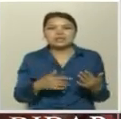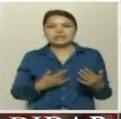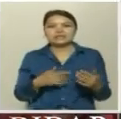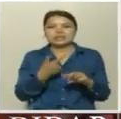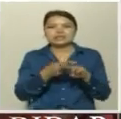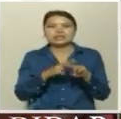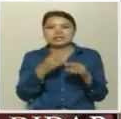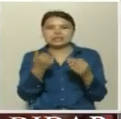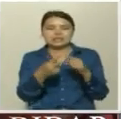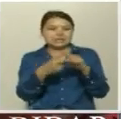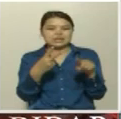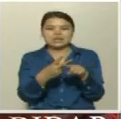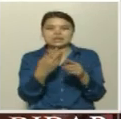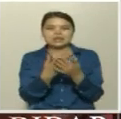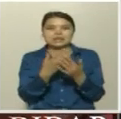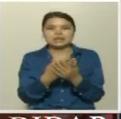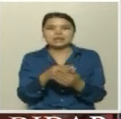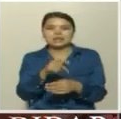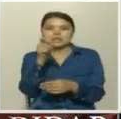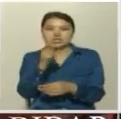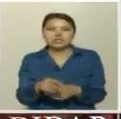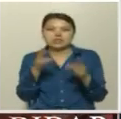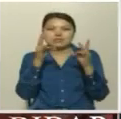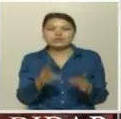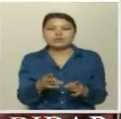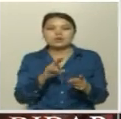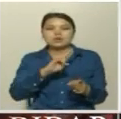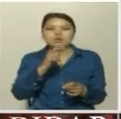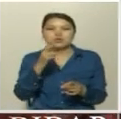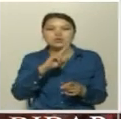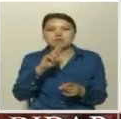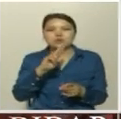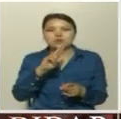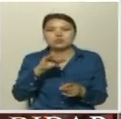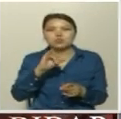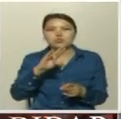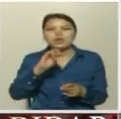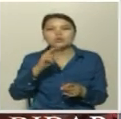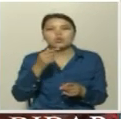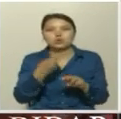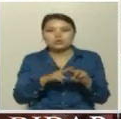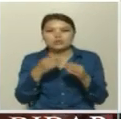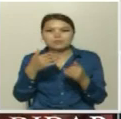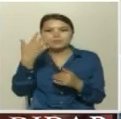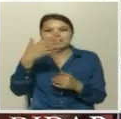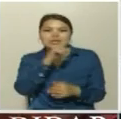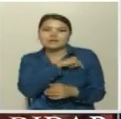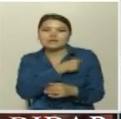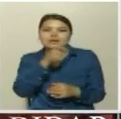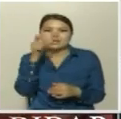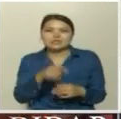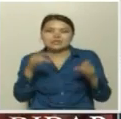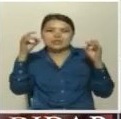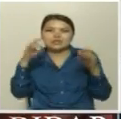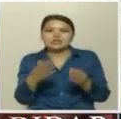средней тяжести. Одна из пациенток, врач-пульмонолог Индира Атажанова, рассказала, на Аузашар пригласили 50 врачей из